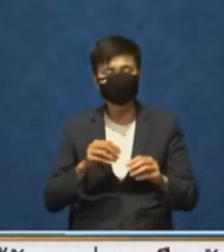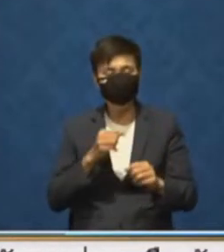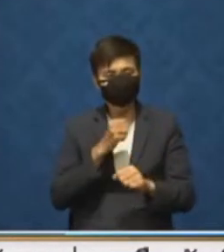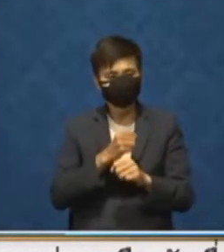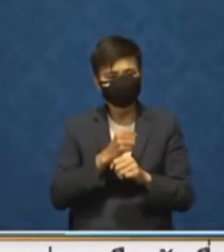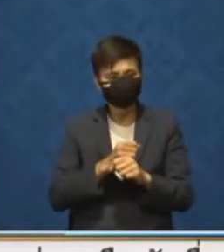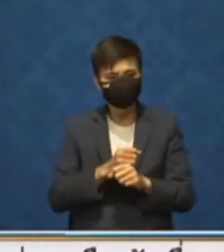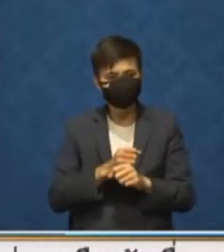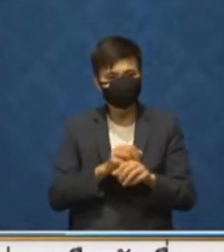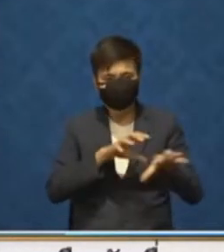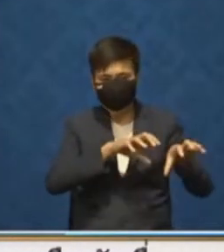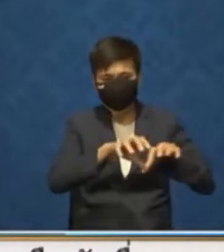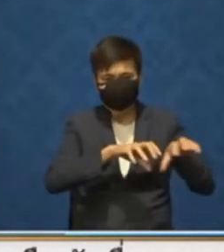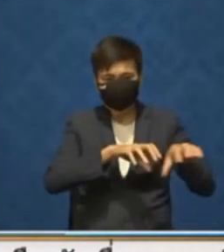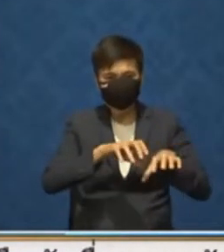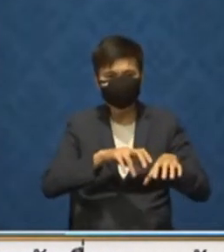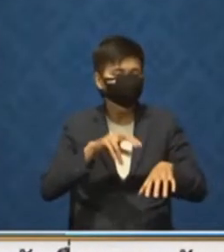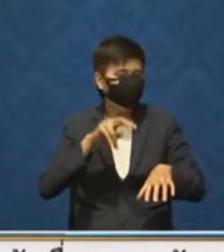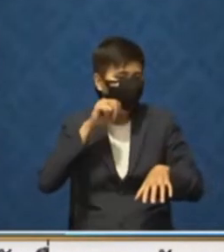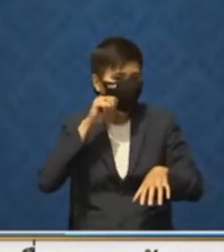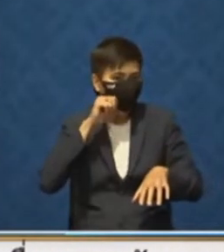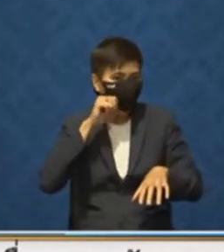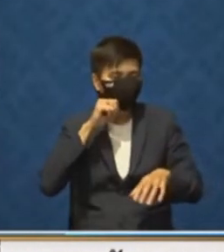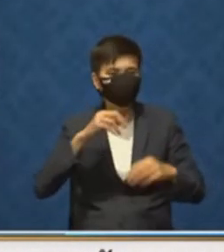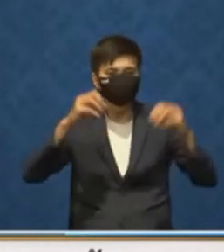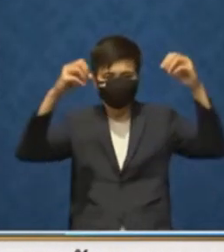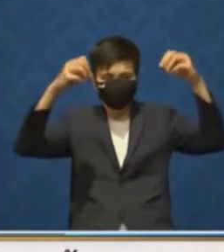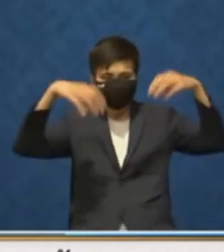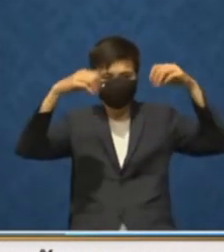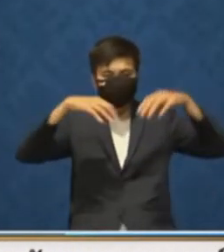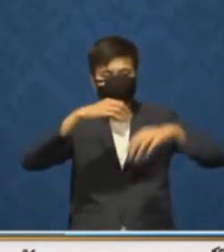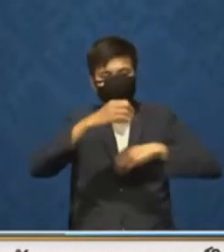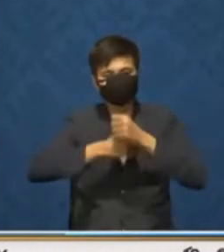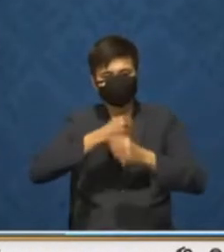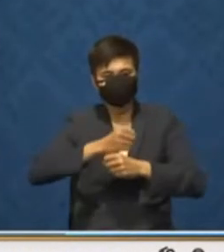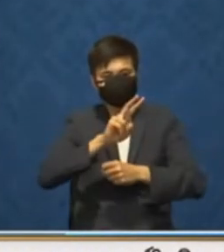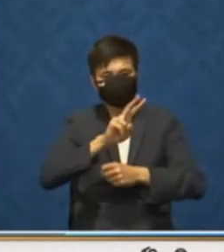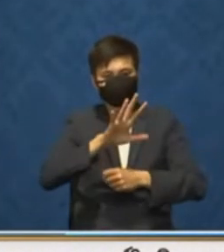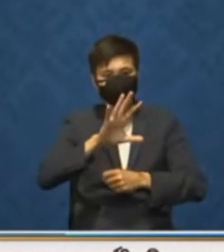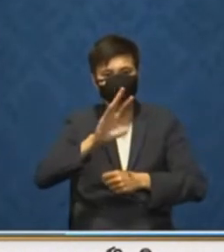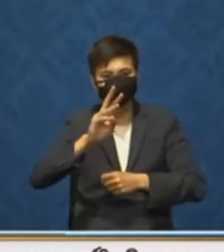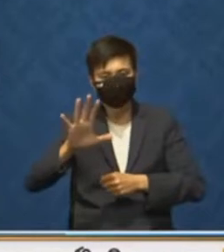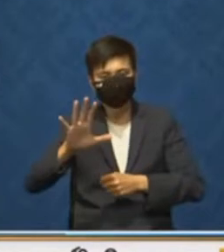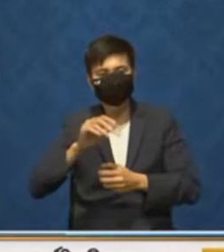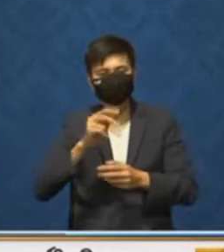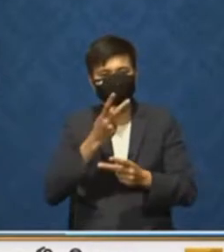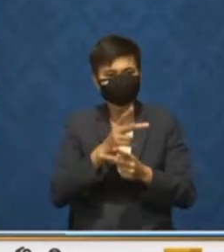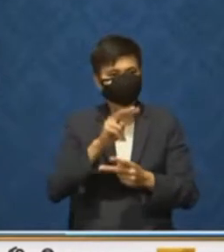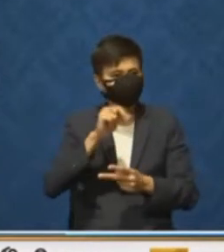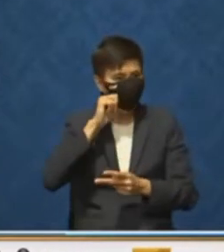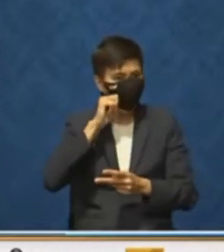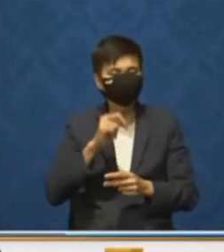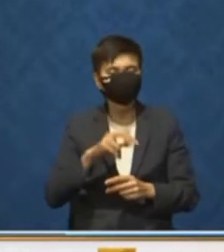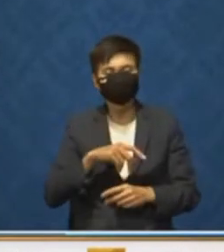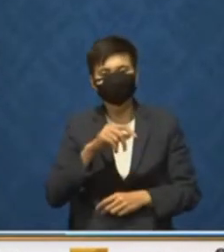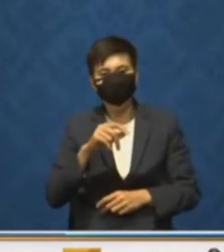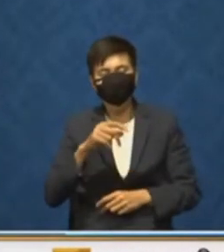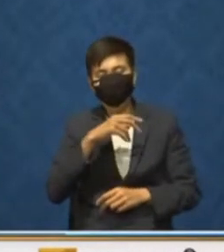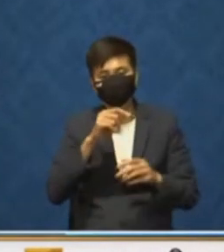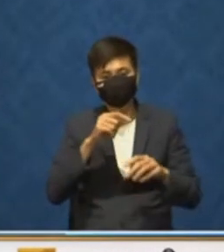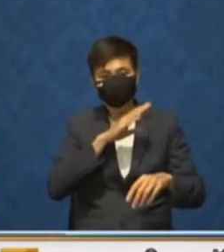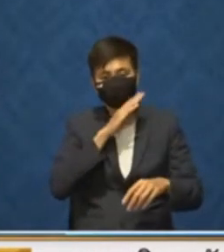บริหารจัดการทรัพยากรน้ำในช่วงฤดูฝนปี 2565และการจัดเก็บน้ำเพื่อรุนแรงปี 2560